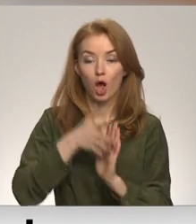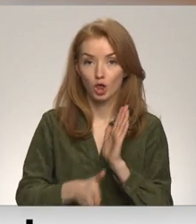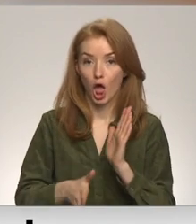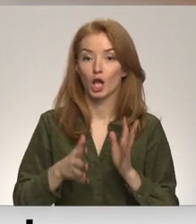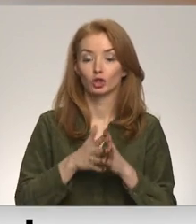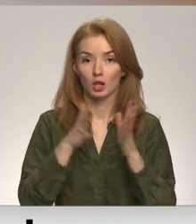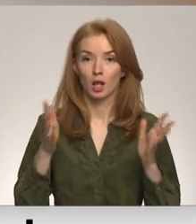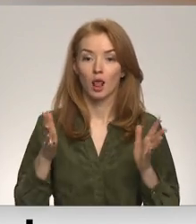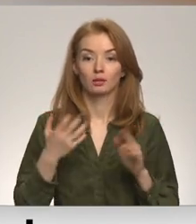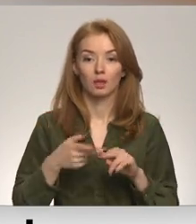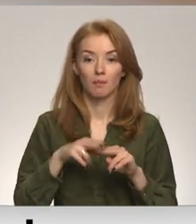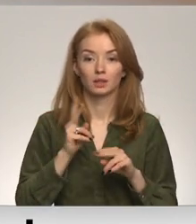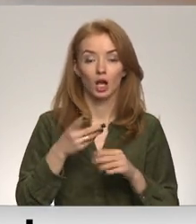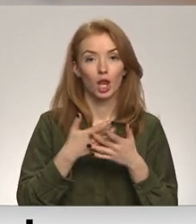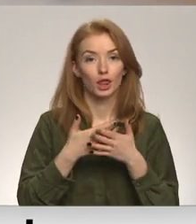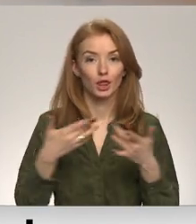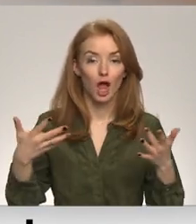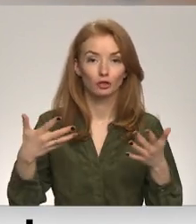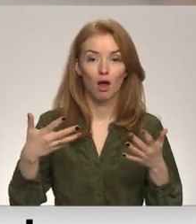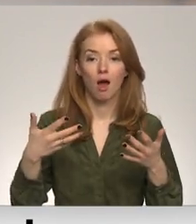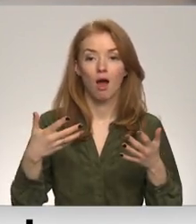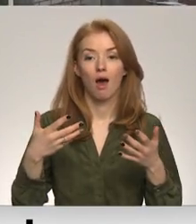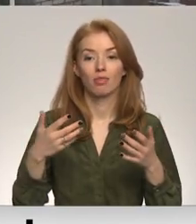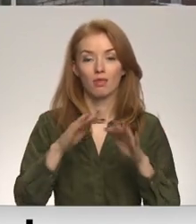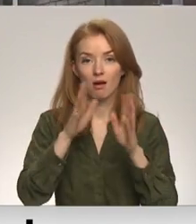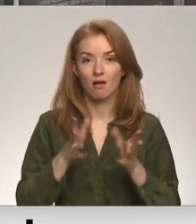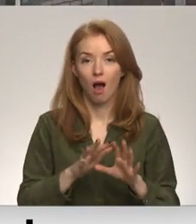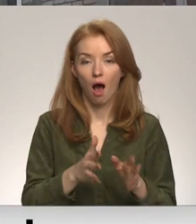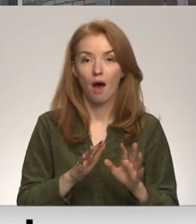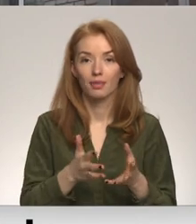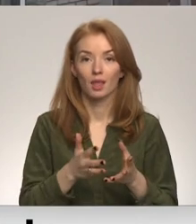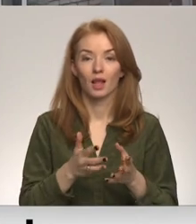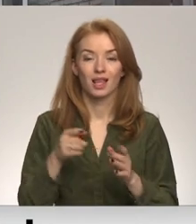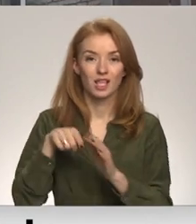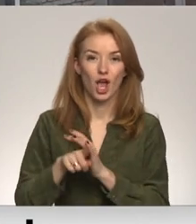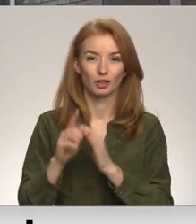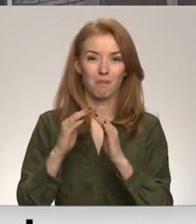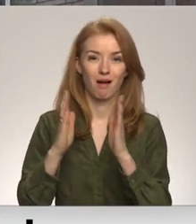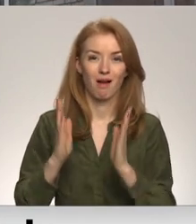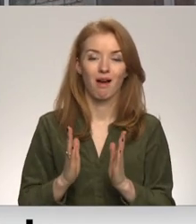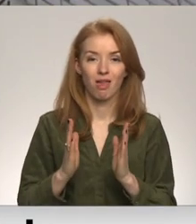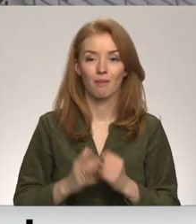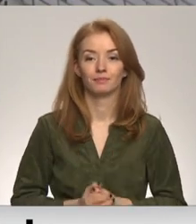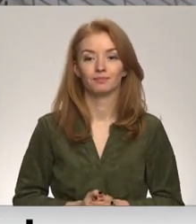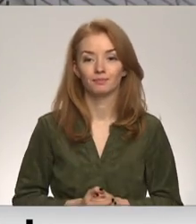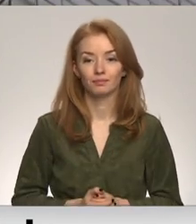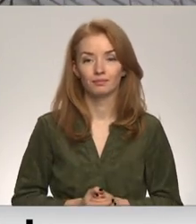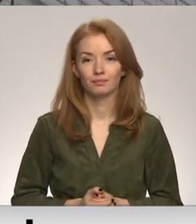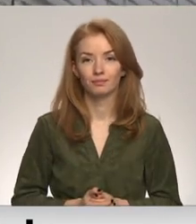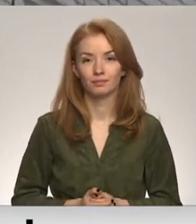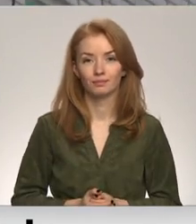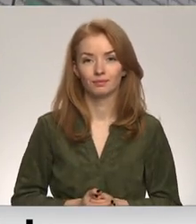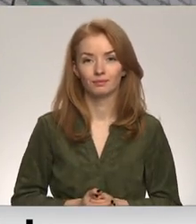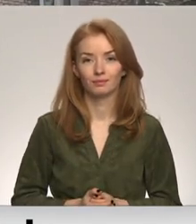protams. Tāpēc kā dažādi kātli un nu, tas, ka iekšā mājas tur ir. Nu, ļoti daudz tehniku